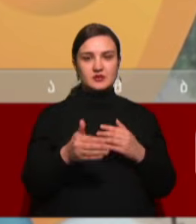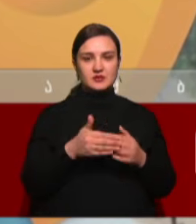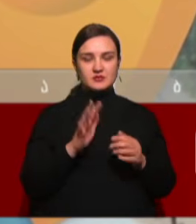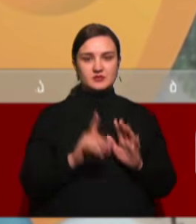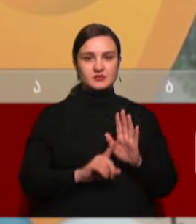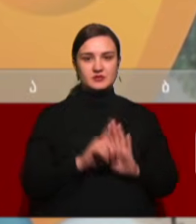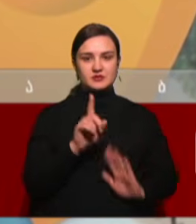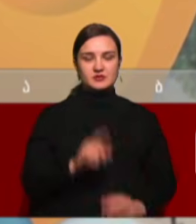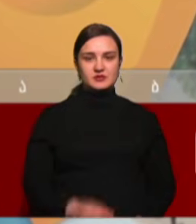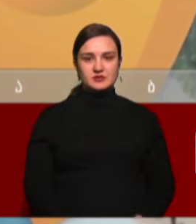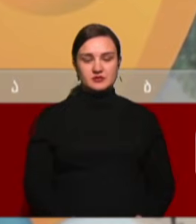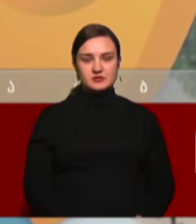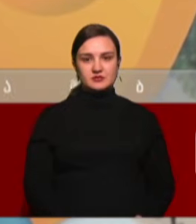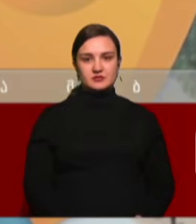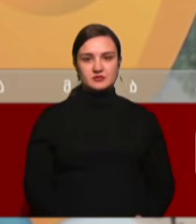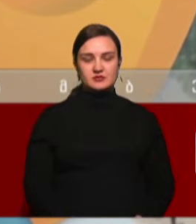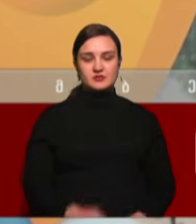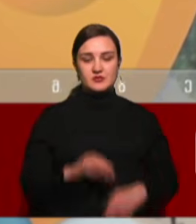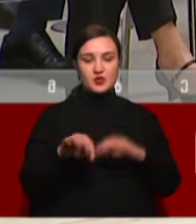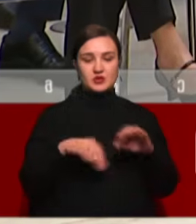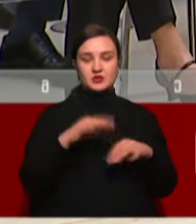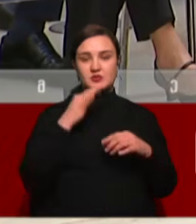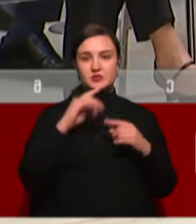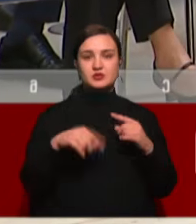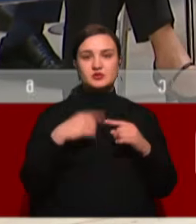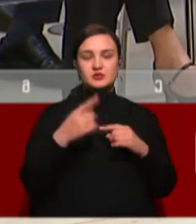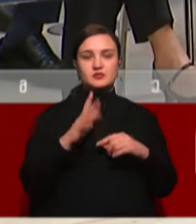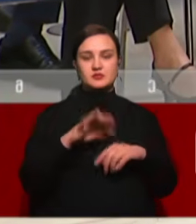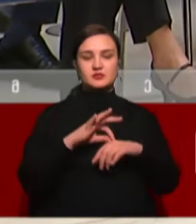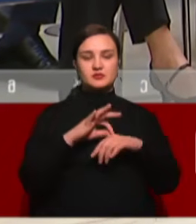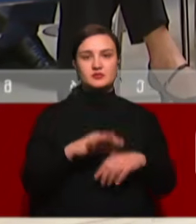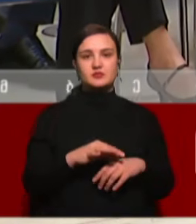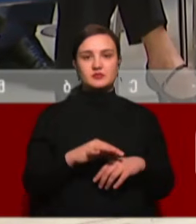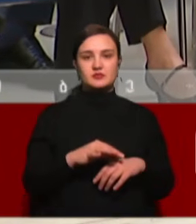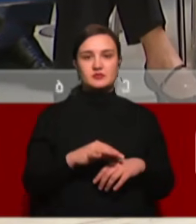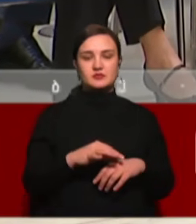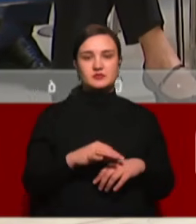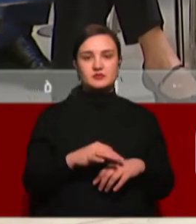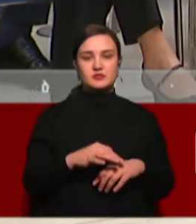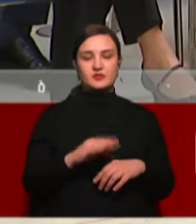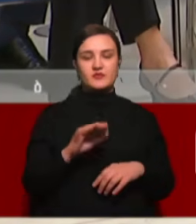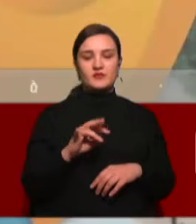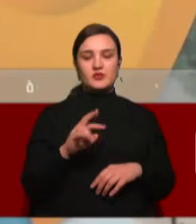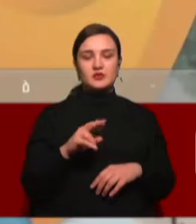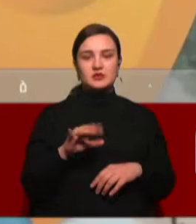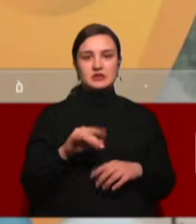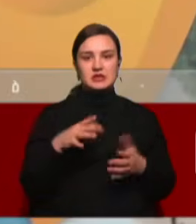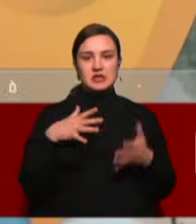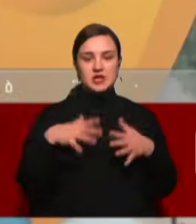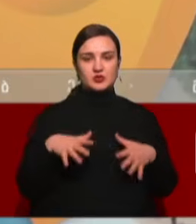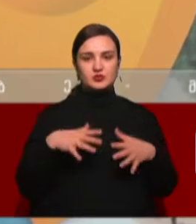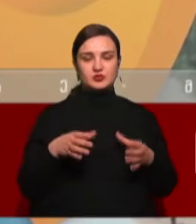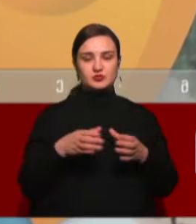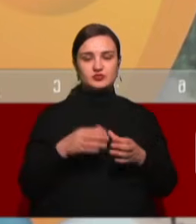დაიწყება პროექტირება, შემდეგ კი ბუნებრივია განხორციელდება აღნიშნული პროექტი. ფონდი ქართულ კვლავაც ჩვენი ქვეყნის